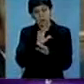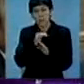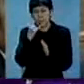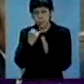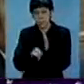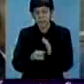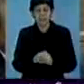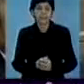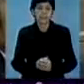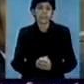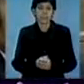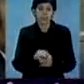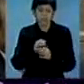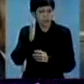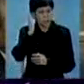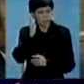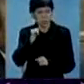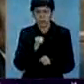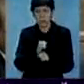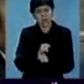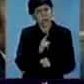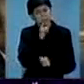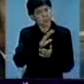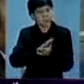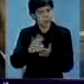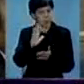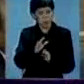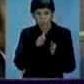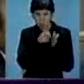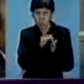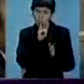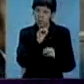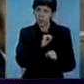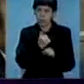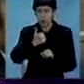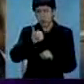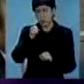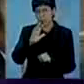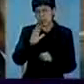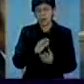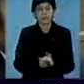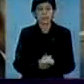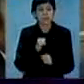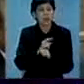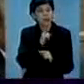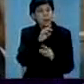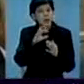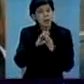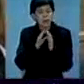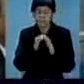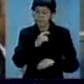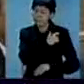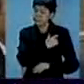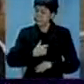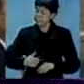61ห้ามผู้อภิปรายแสดงกริยาหรือใช้วาจาอันไม่สุภาพใส่ร้ายหรือเสียดสีบุคคลใดและห้ามกล่าวถึงพระมหากษัต